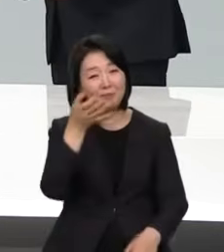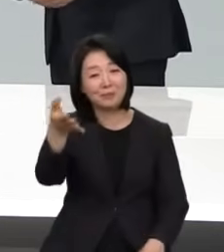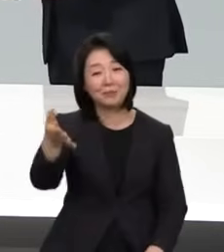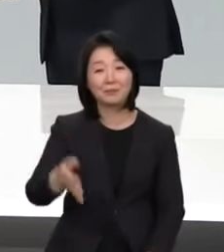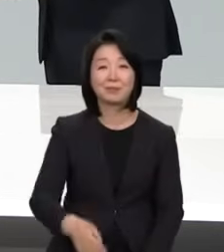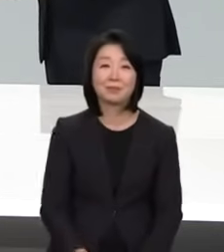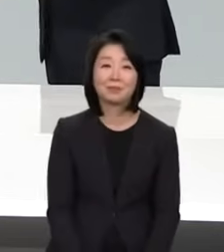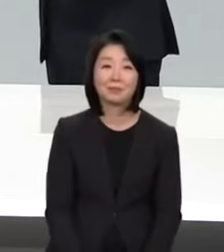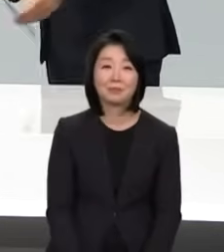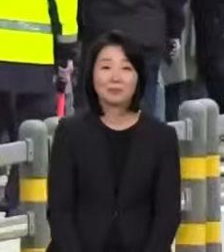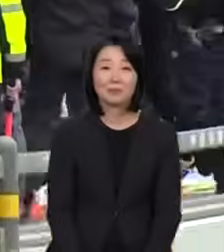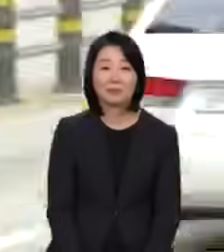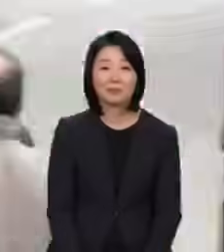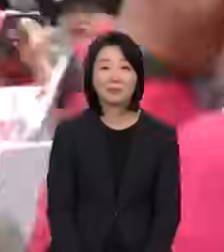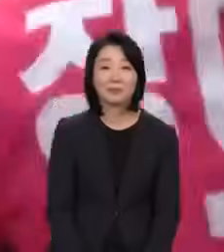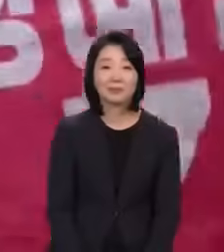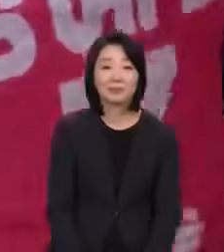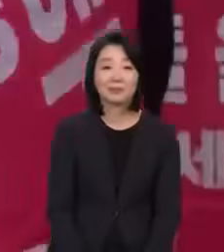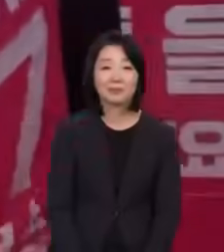네.